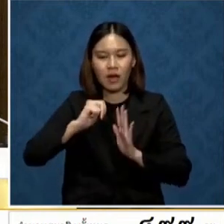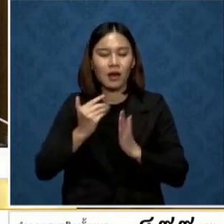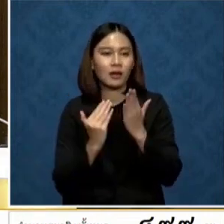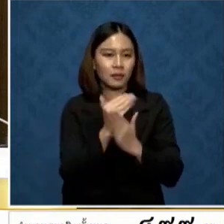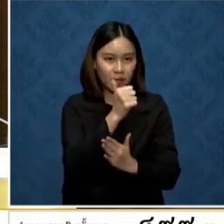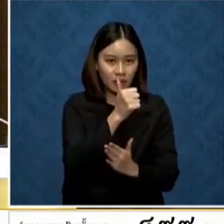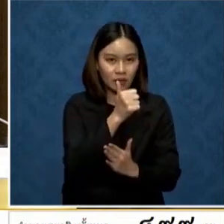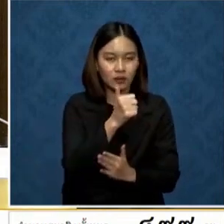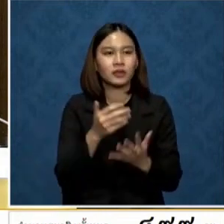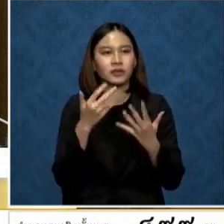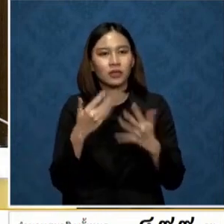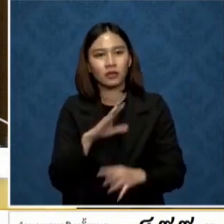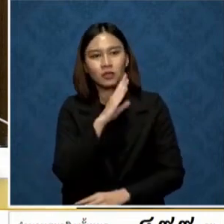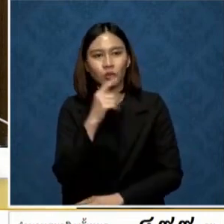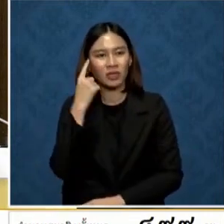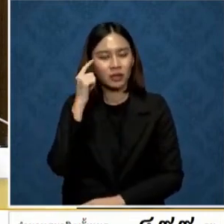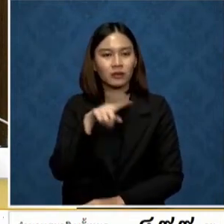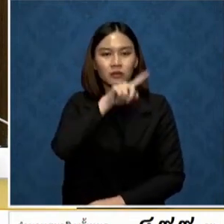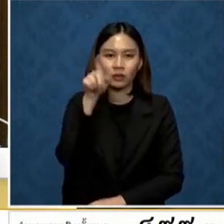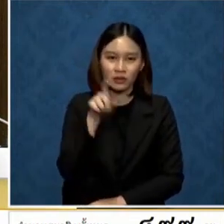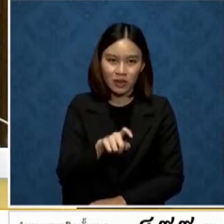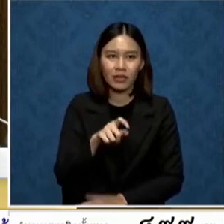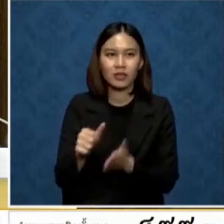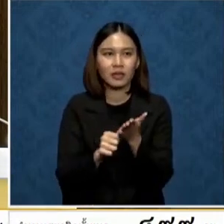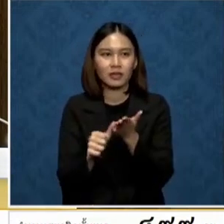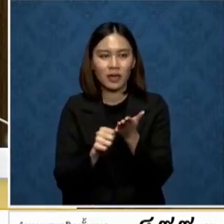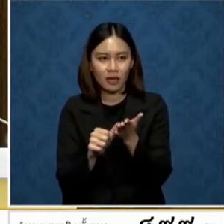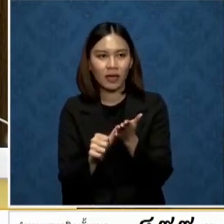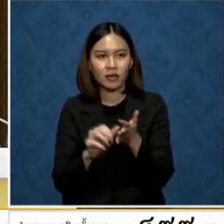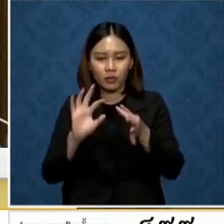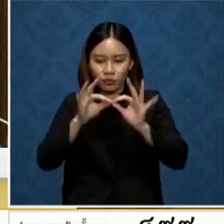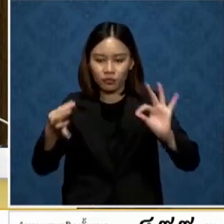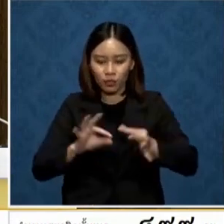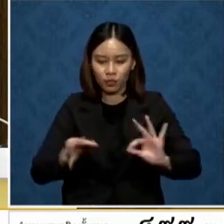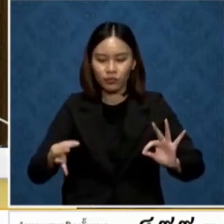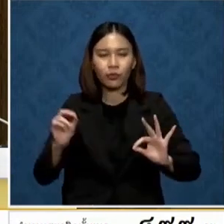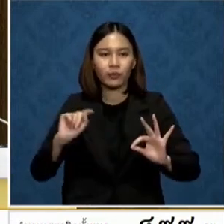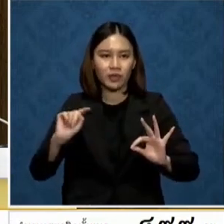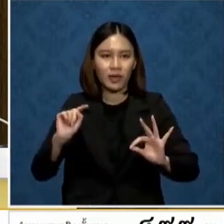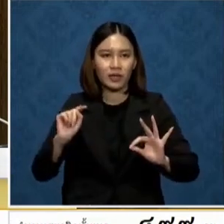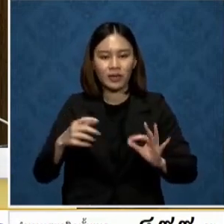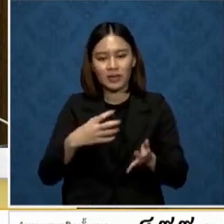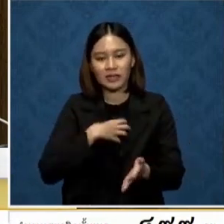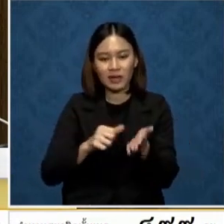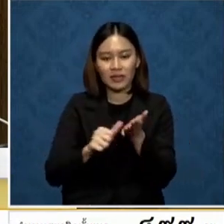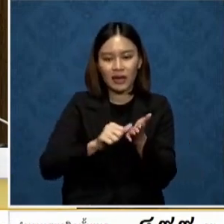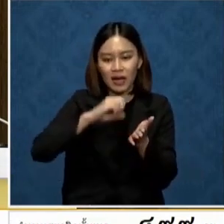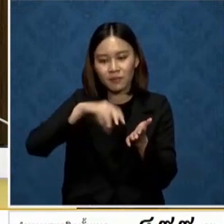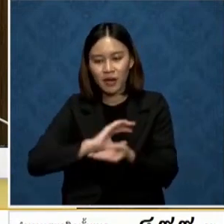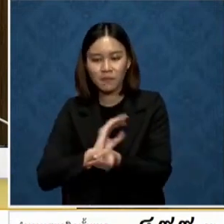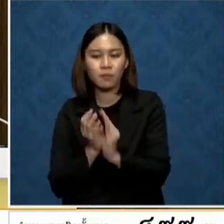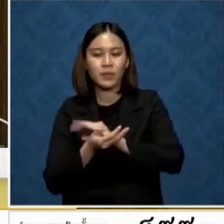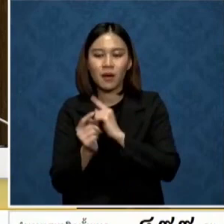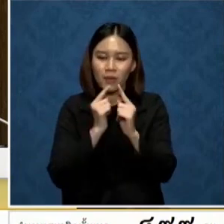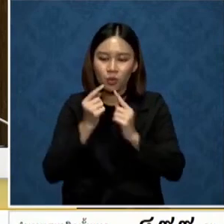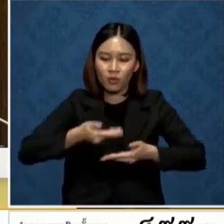แล้วติดใจนะคะอยากแก้ไขในข้อไหนบรรทัดไหนอันไหนเอาออกอันไหนเอาเข้าอันไหนปรับเปลี่ยนนะคะมา